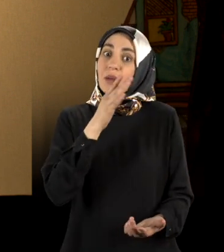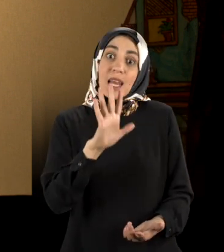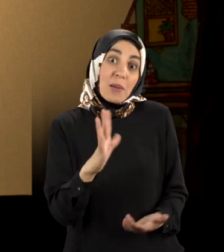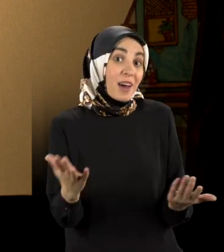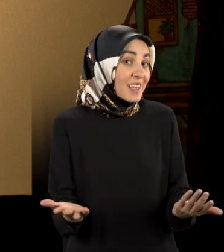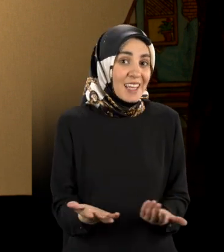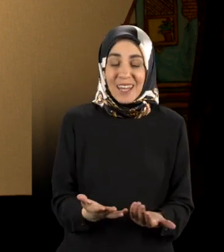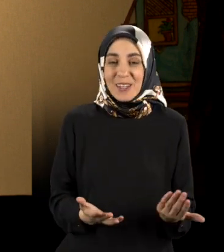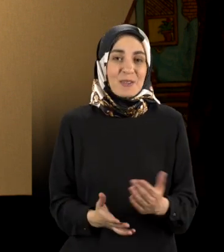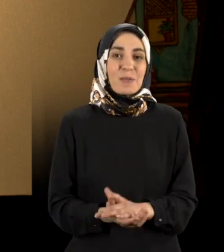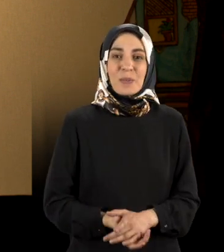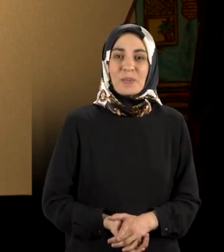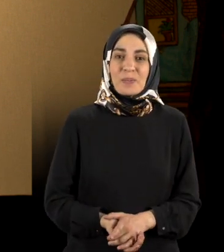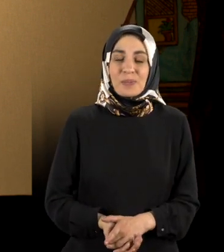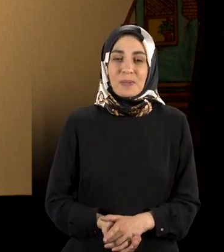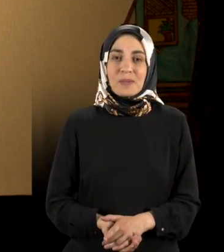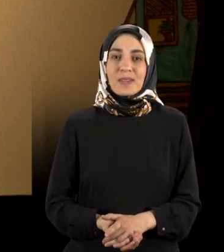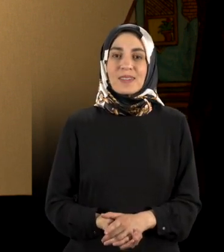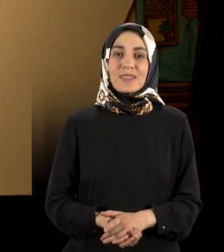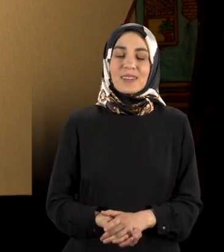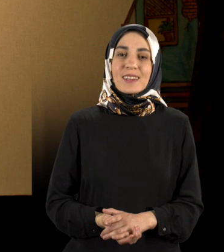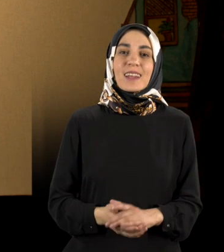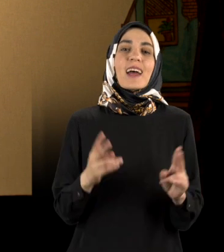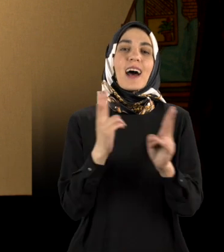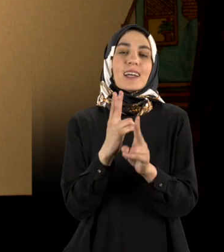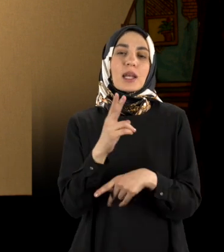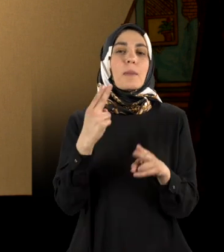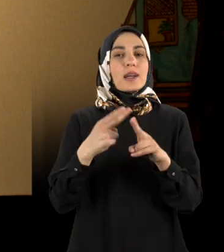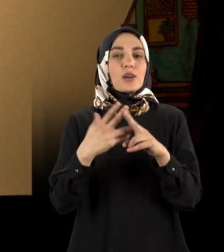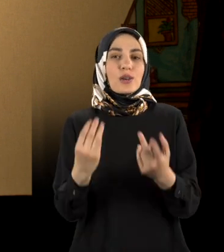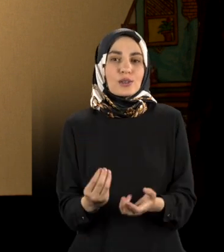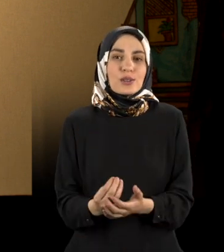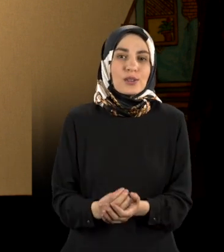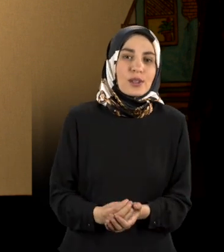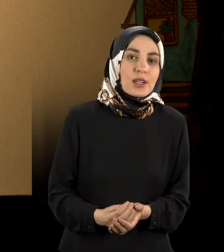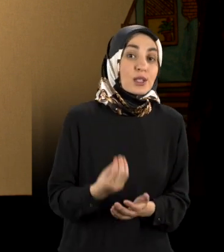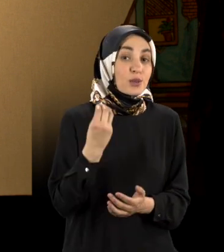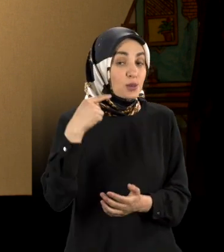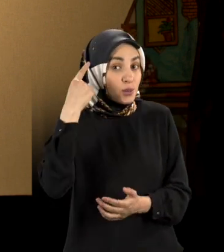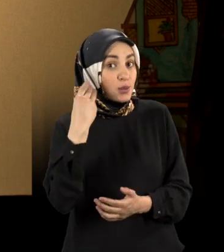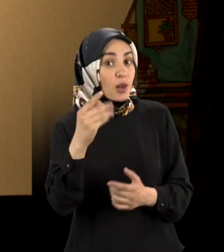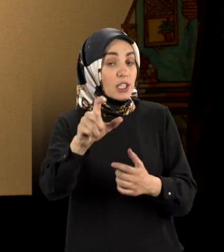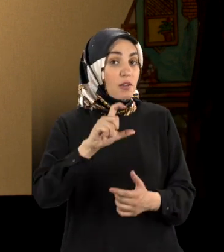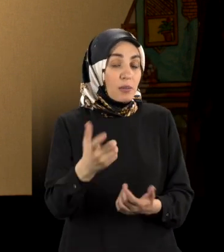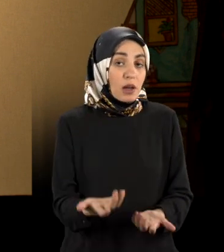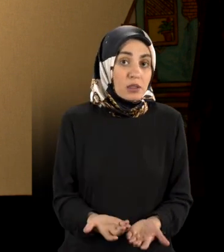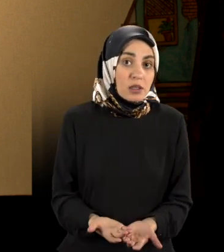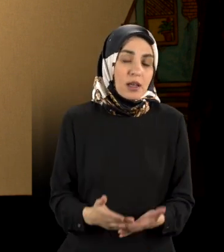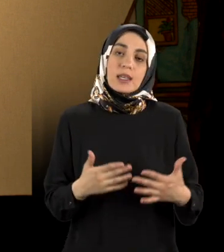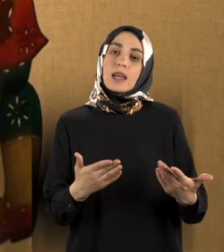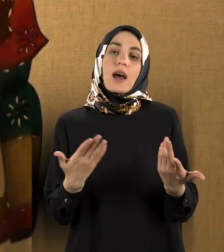cumartesi Bilemediğin açacağım Hadi pazar olsun bak düşün de öyle cevap